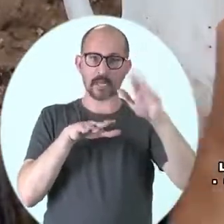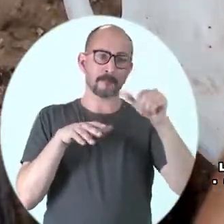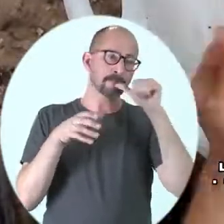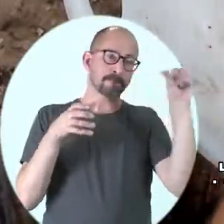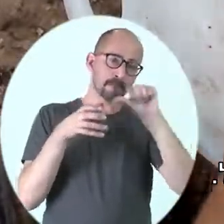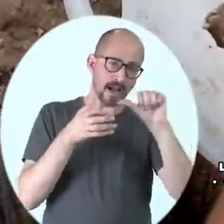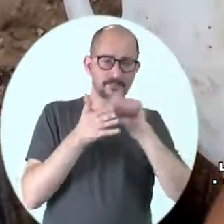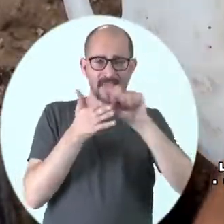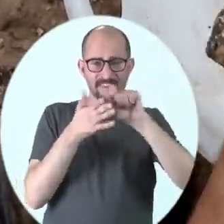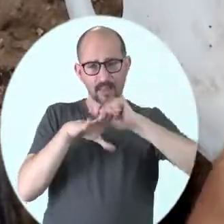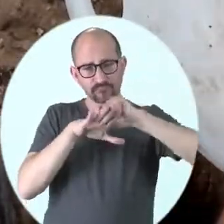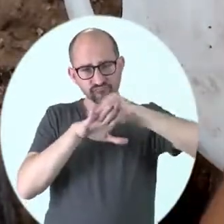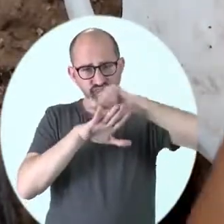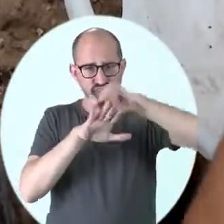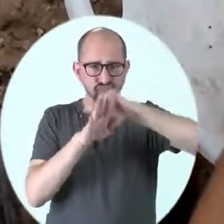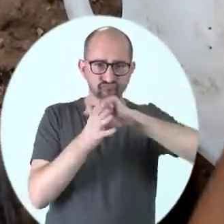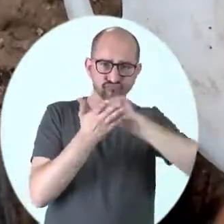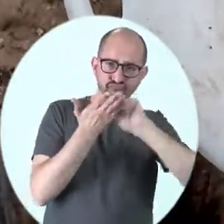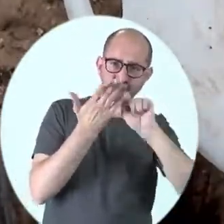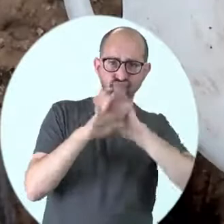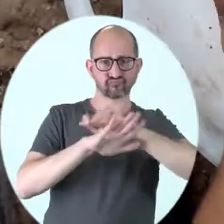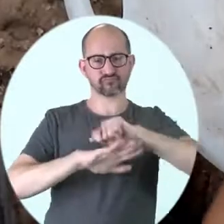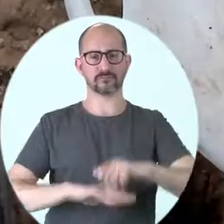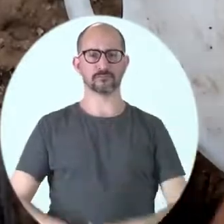בעזרת מים וחבל סיזל.